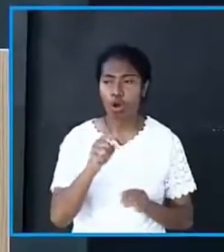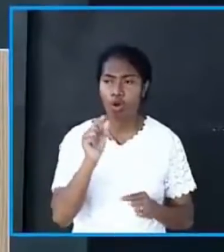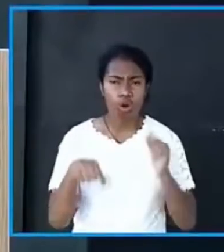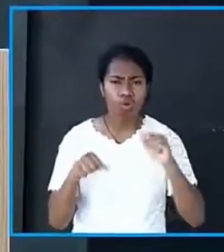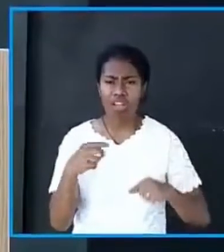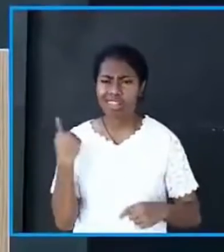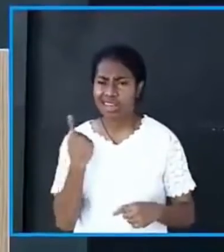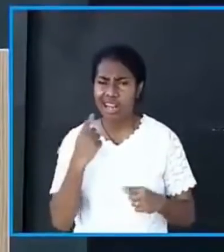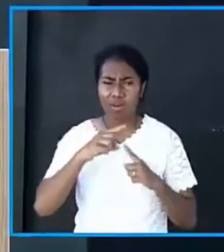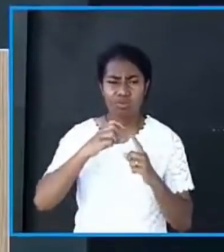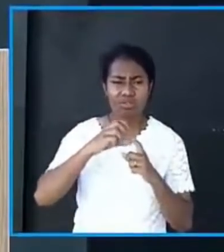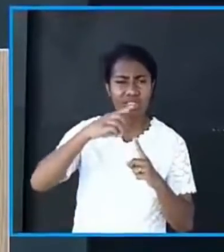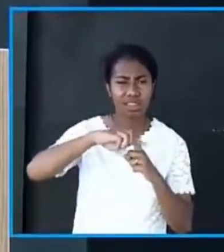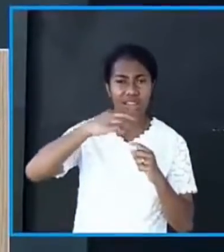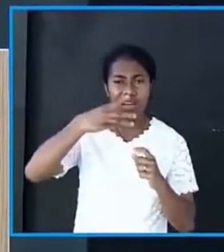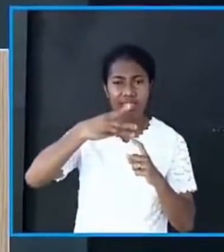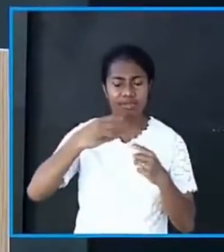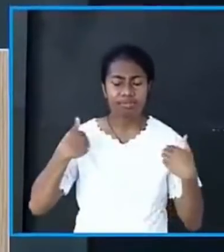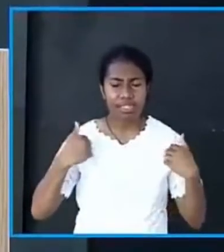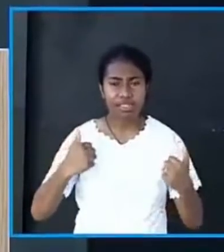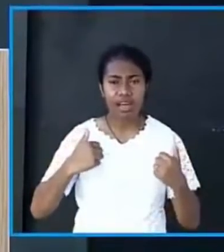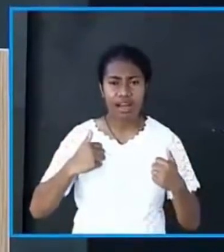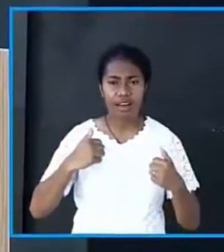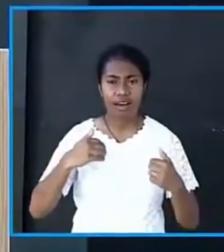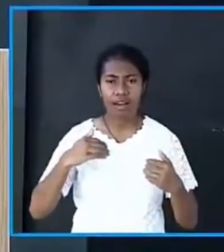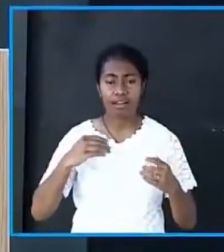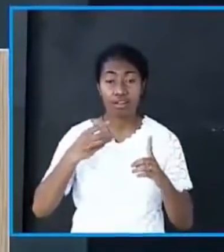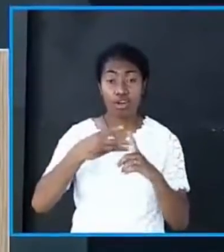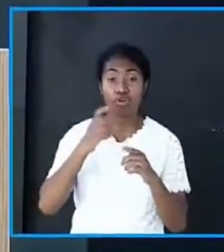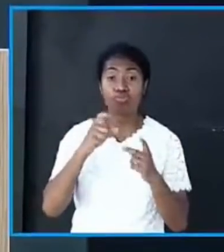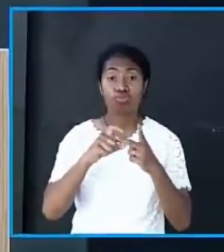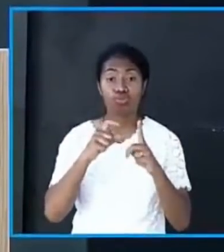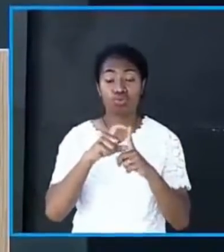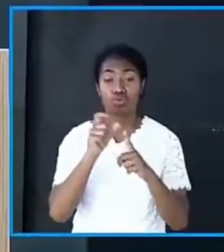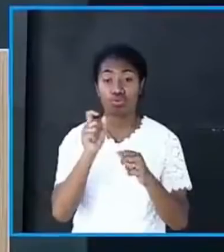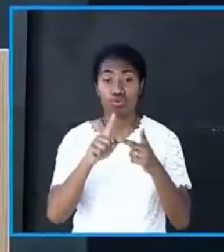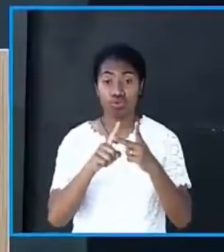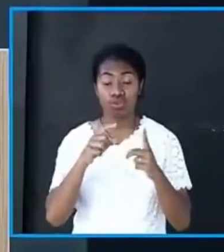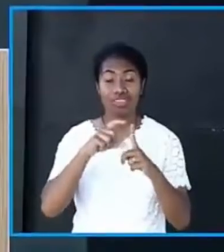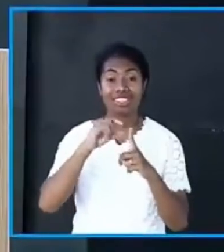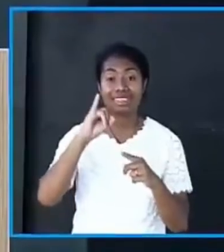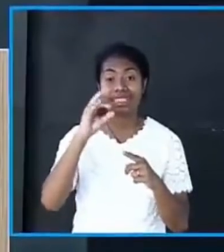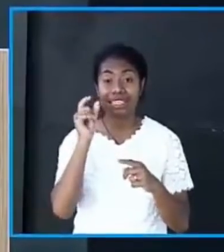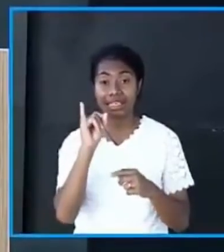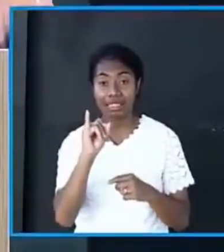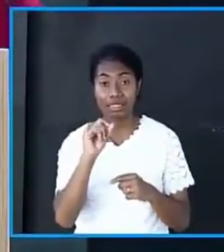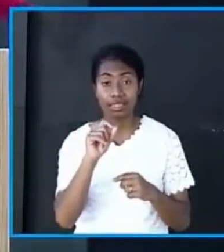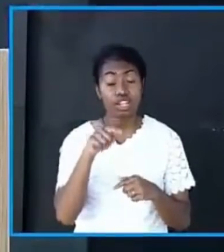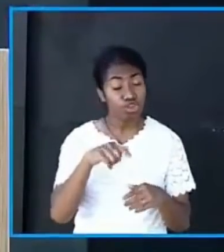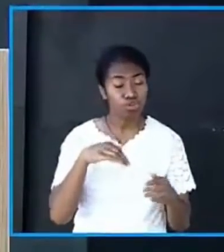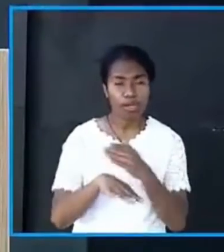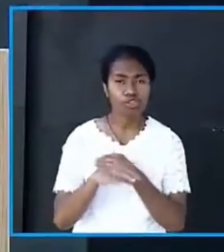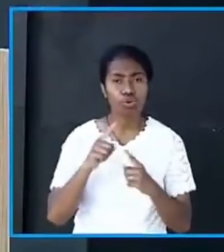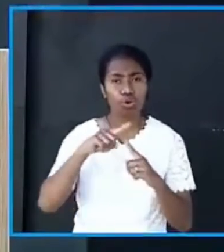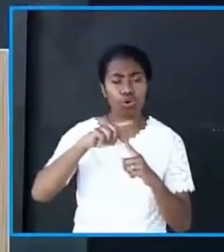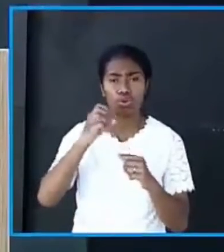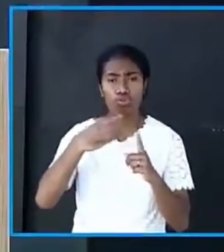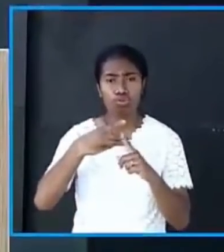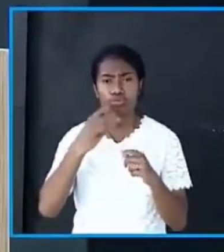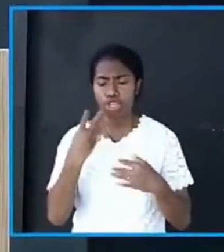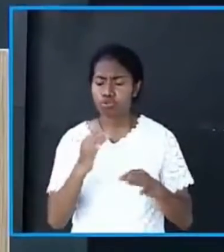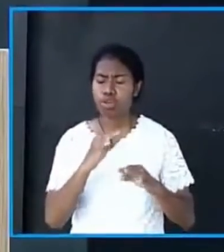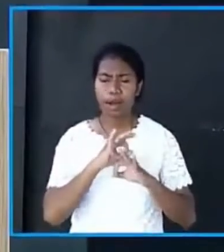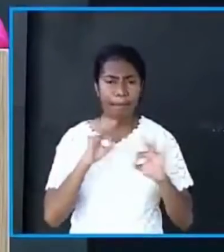liliba tidak selesai tubuhnya selesai tapi jiwa